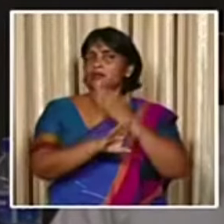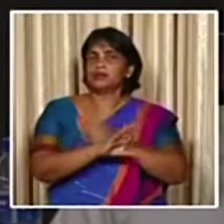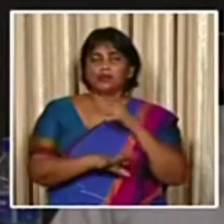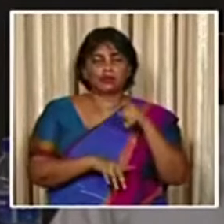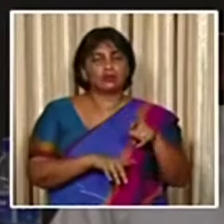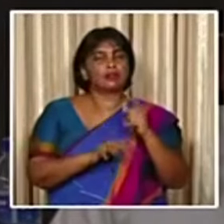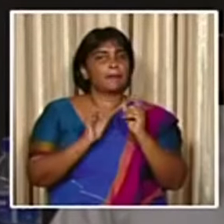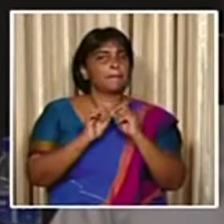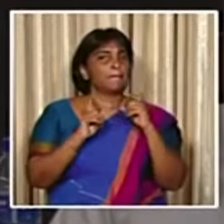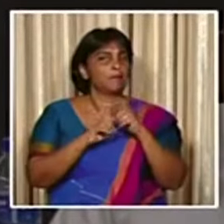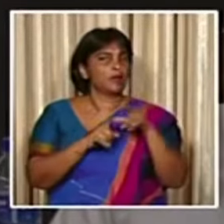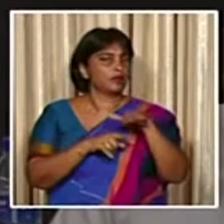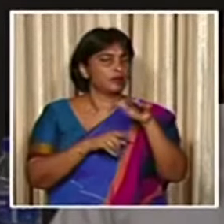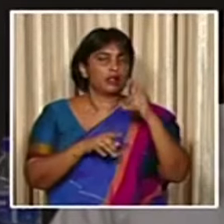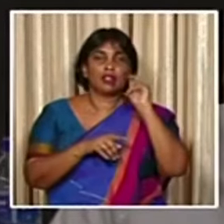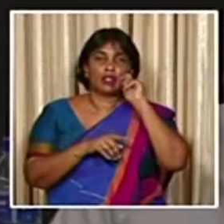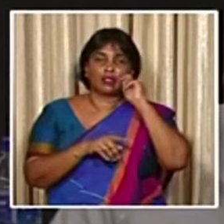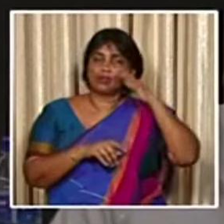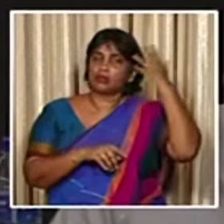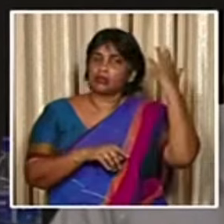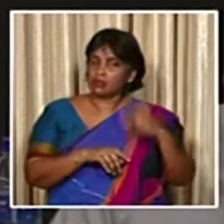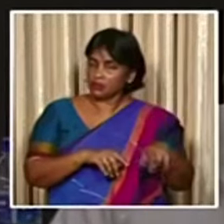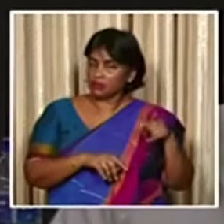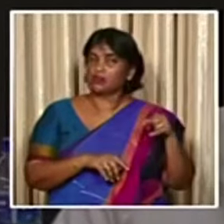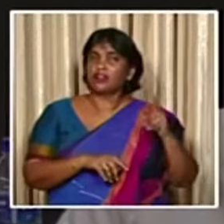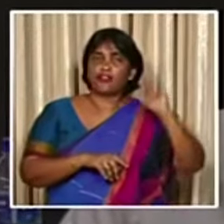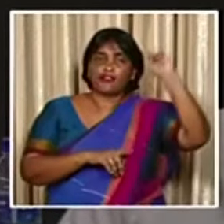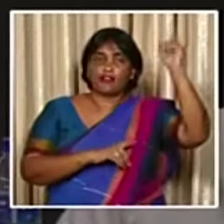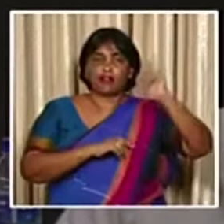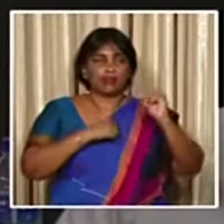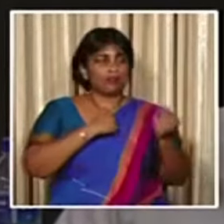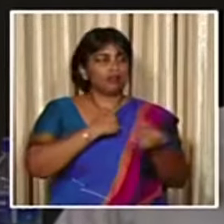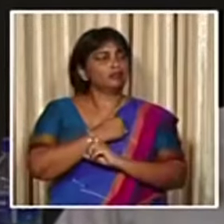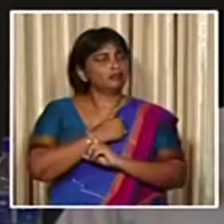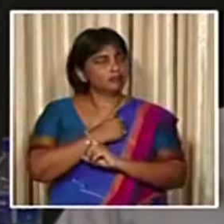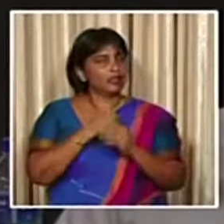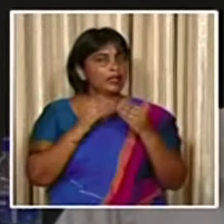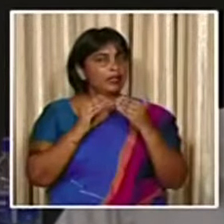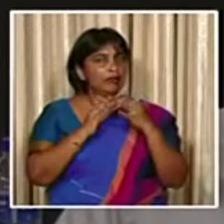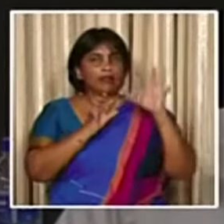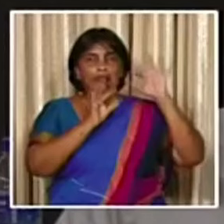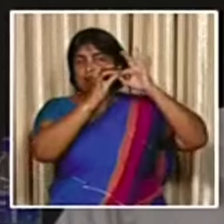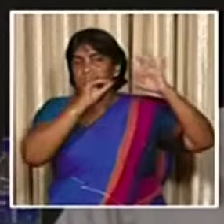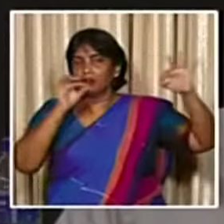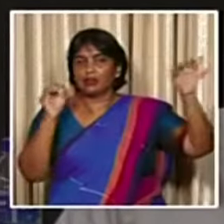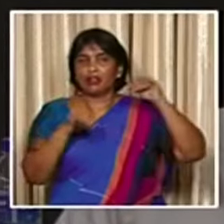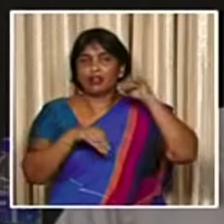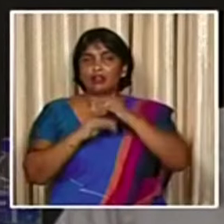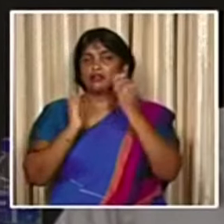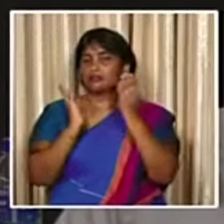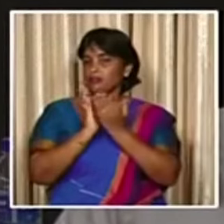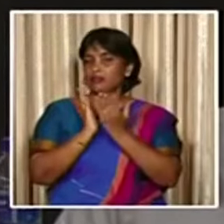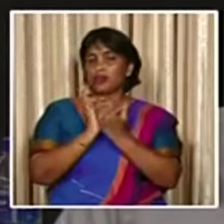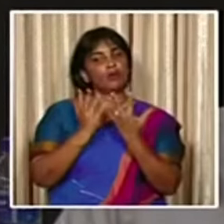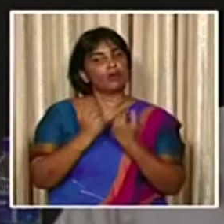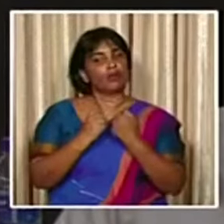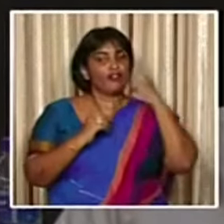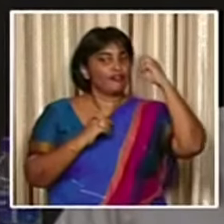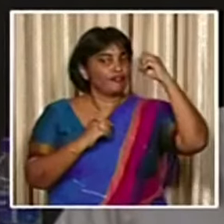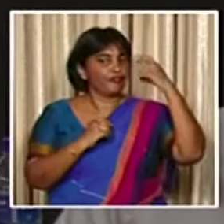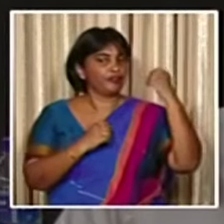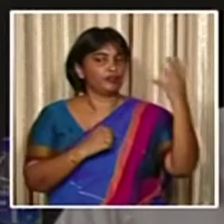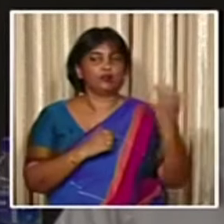තමයි අර බදුල්ල ප්‍රදේශයේ තාත්තා කෙනෙක් මරණයට පත් වුණේ. විදුලි රැහනක් තමන්ගේ ගෙදරට අදගන්න ගිහිල්ලා දරුවට ඉගෙන ගන්න අවශ්‍ය කරන